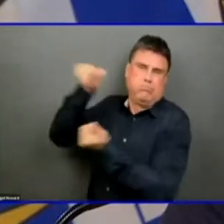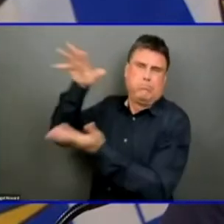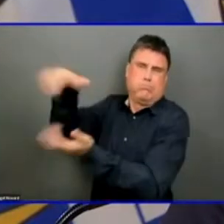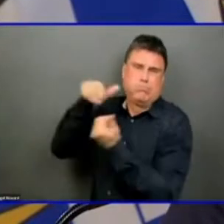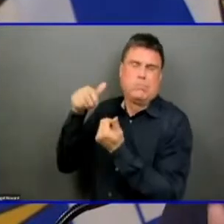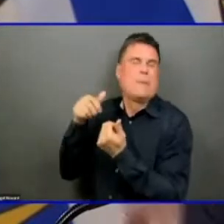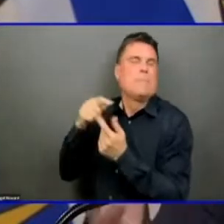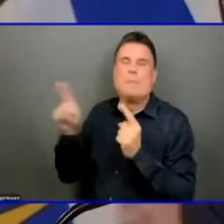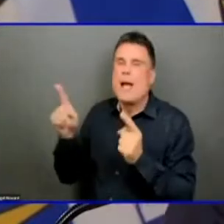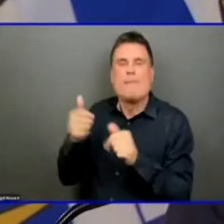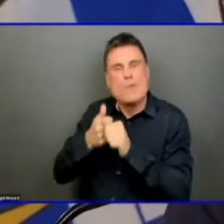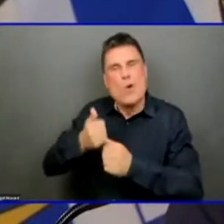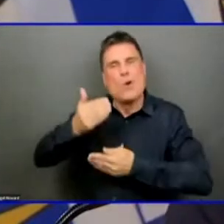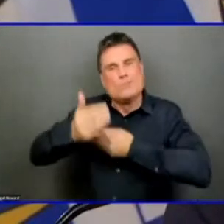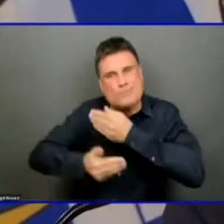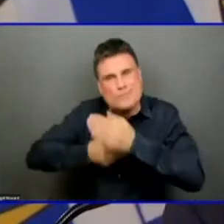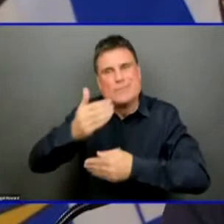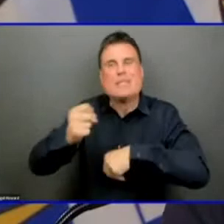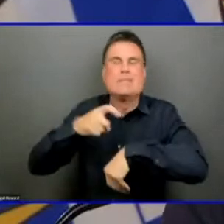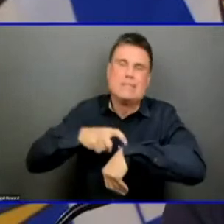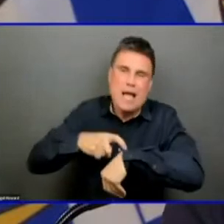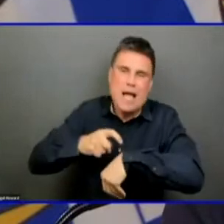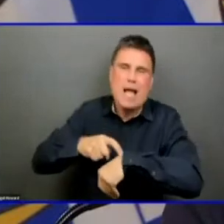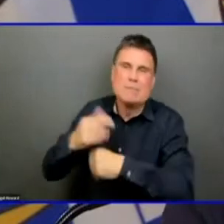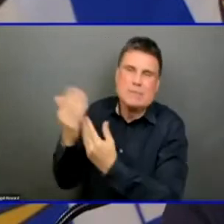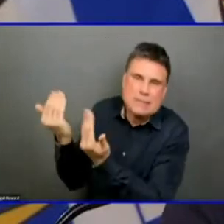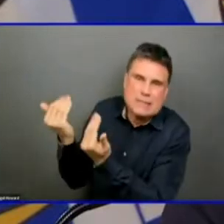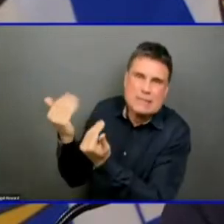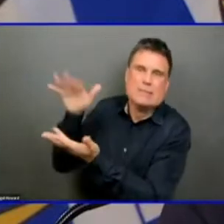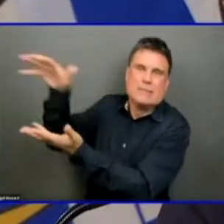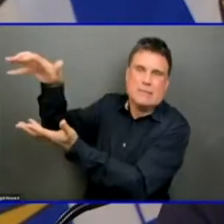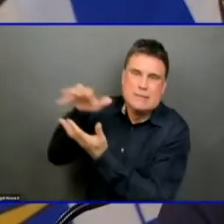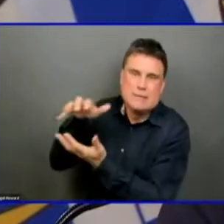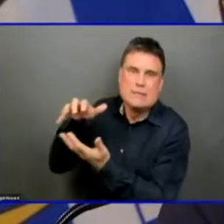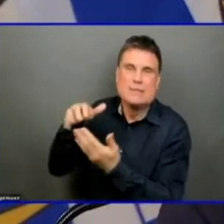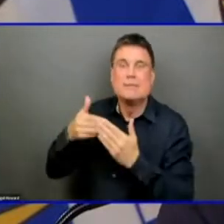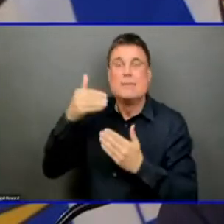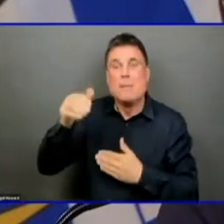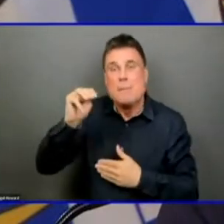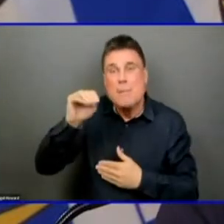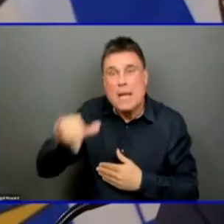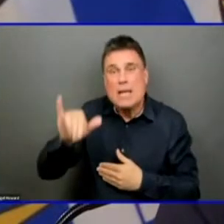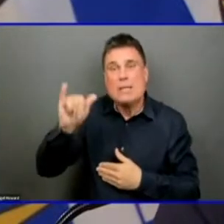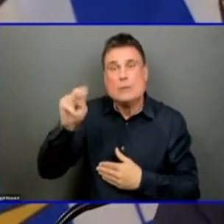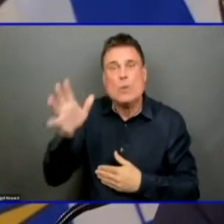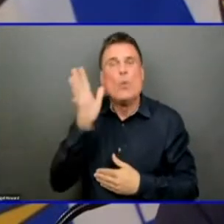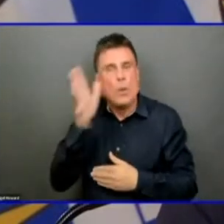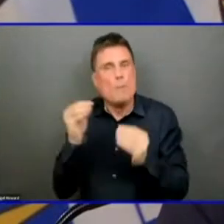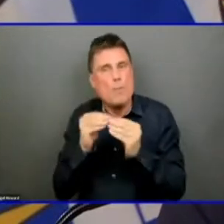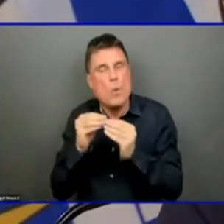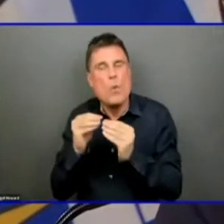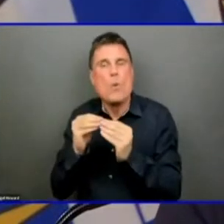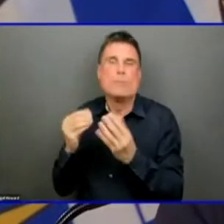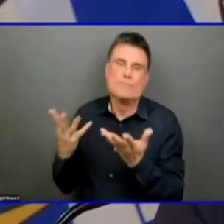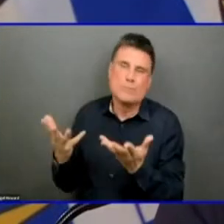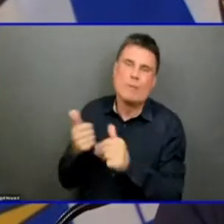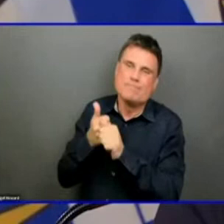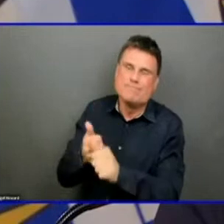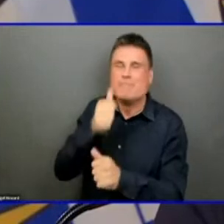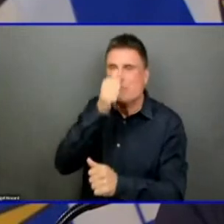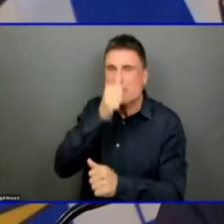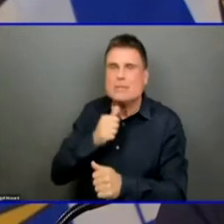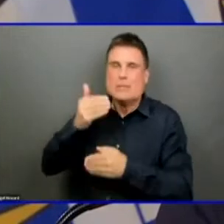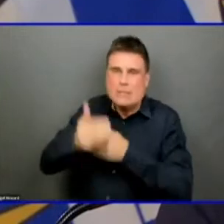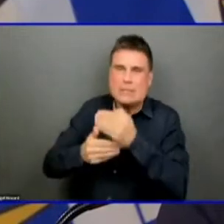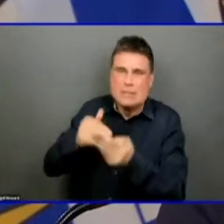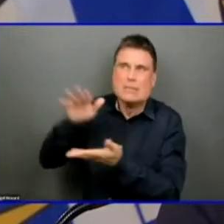a 会有更 spacing 多 out, and 的 that's why 疫 we've 苗 had 会 to 来。 do this by area of risk. So not every school, not every